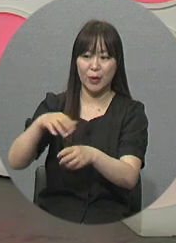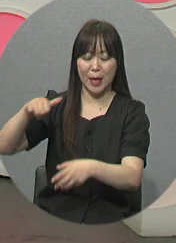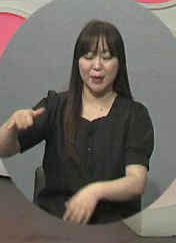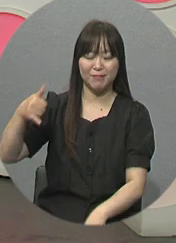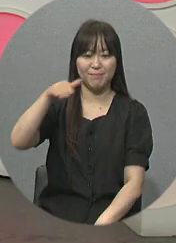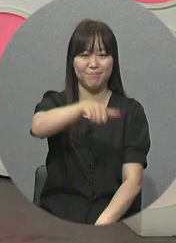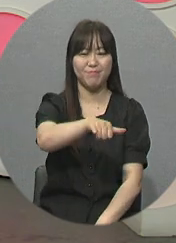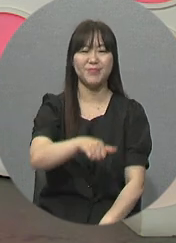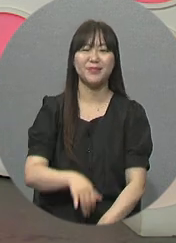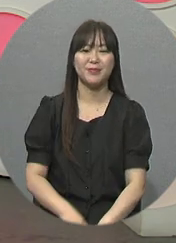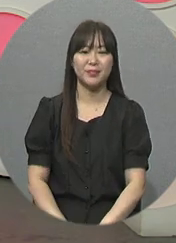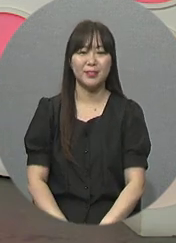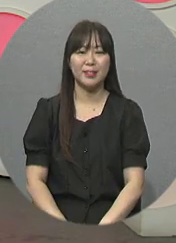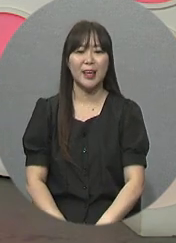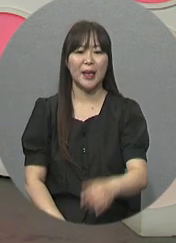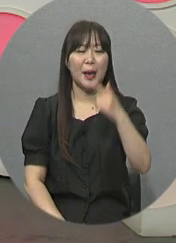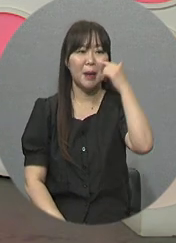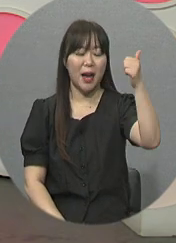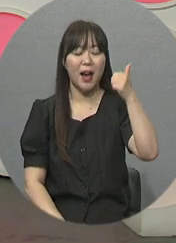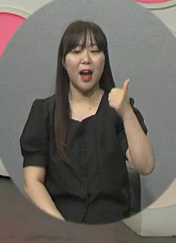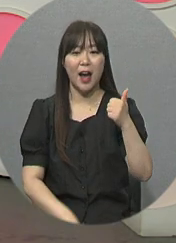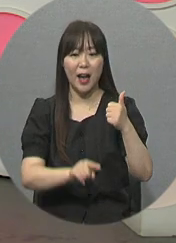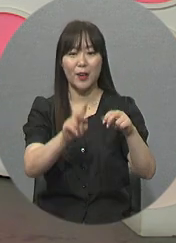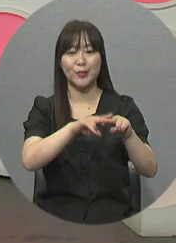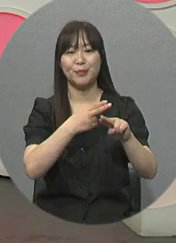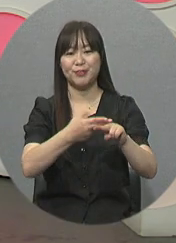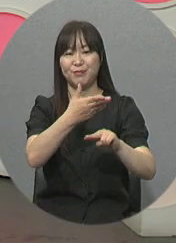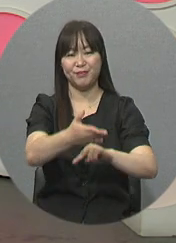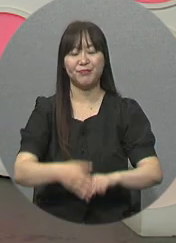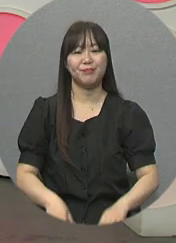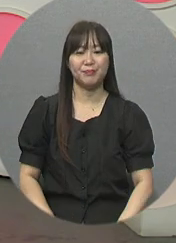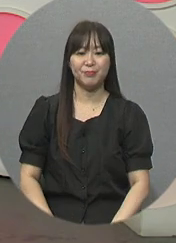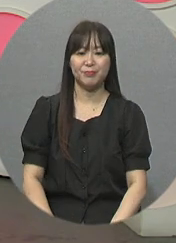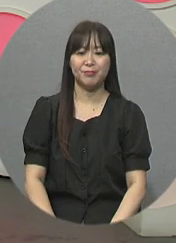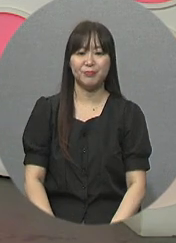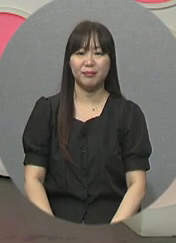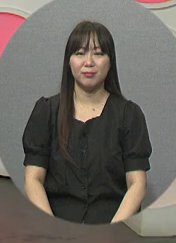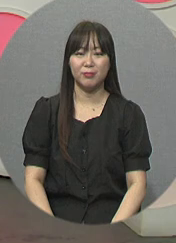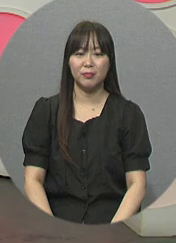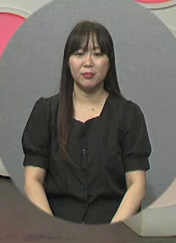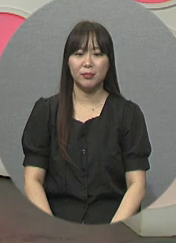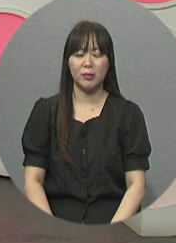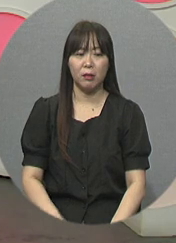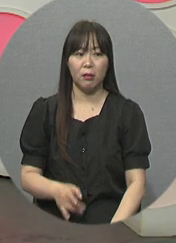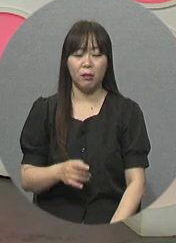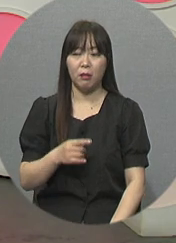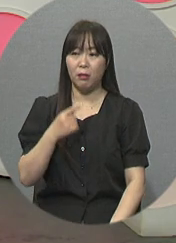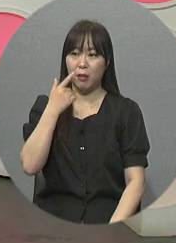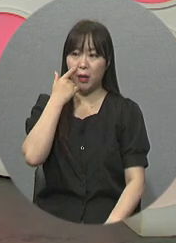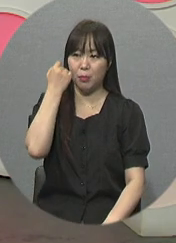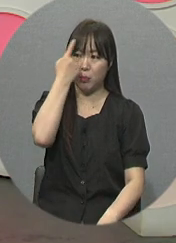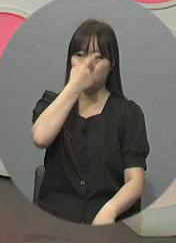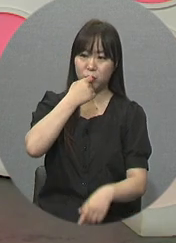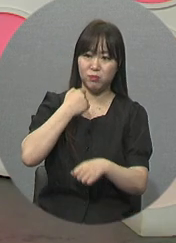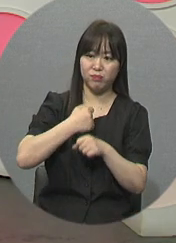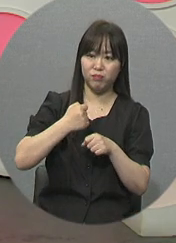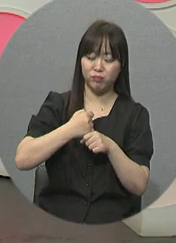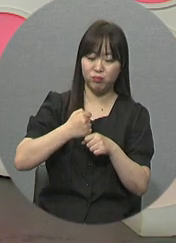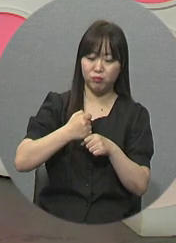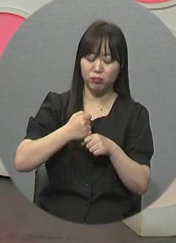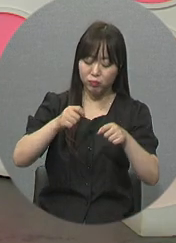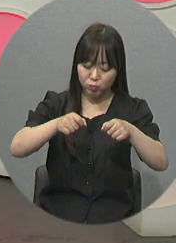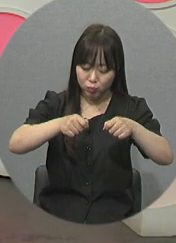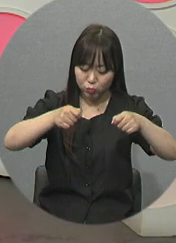내밀었습니다. 잘 키웠네 아들을. 아빠 이거 선물. 아빠는 조금 당황한 표정으로 종이